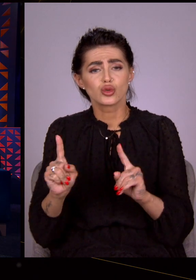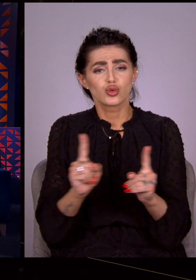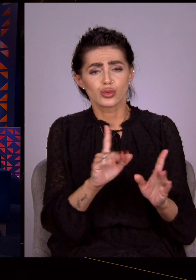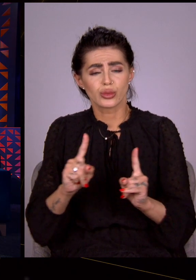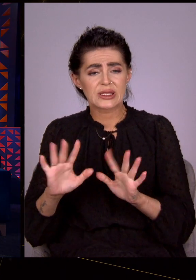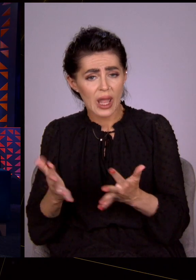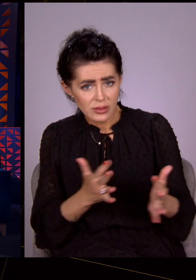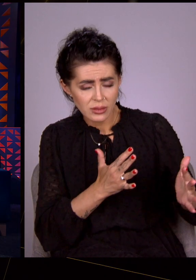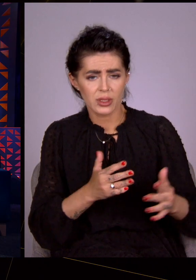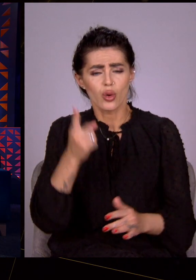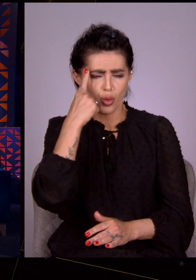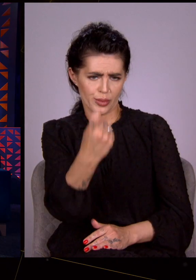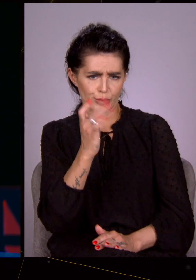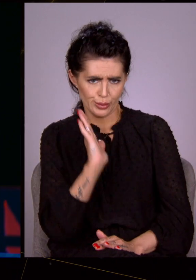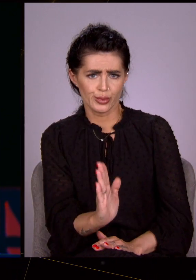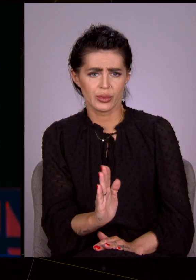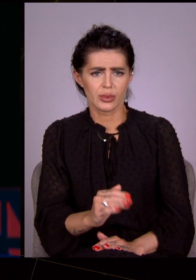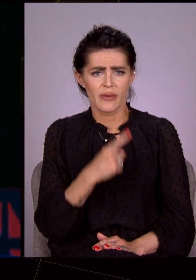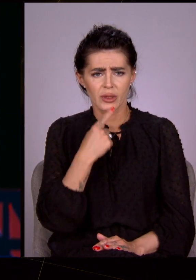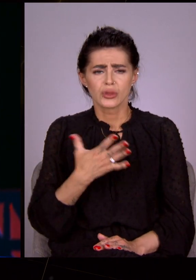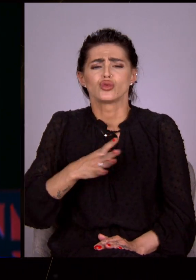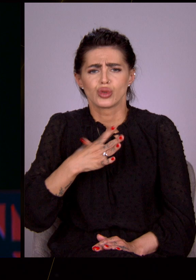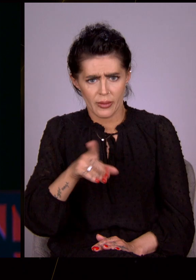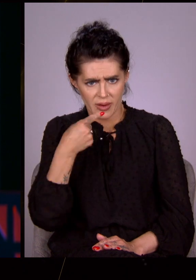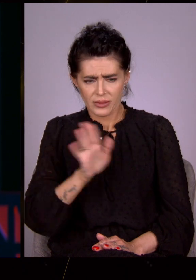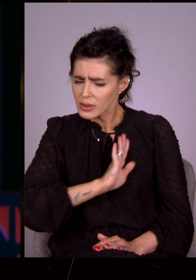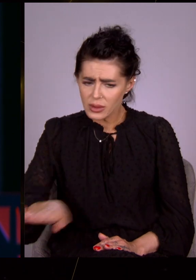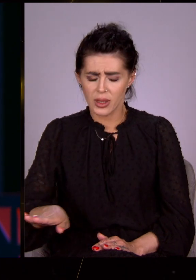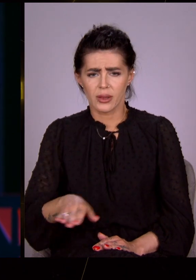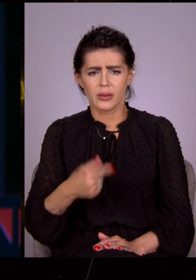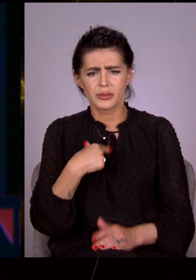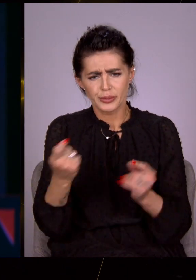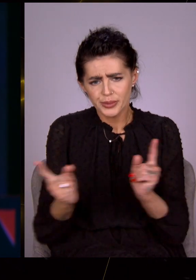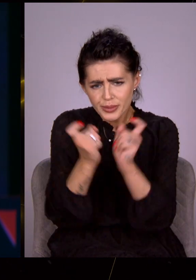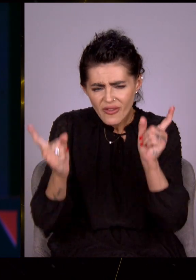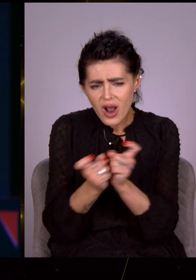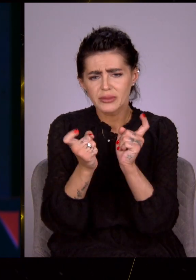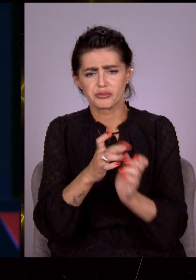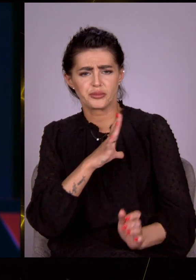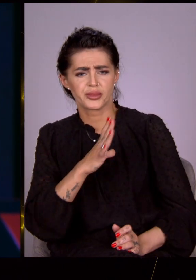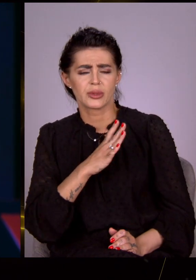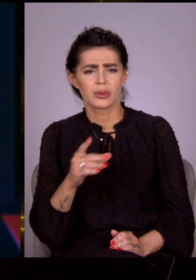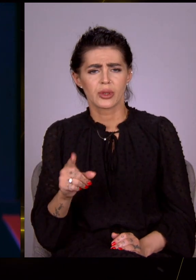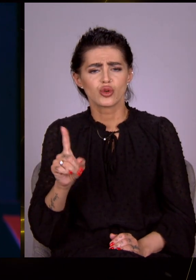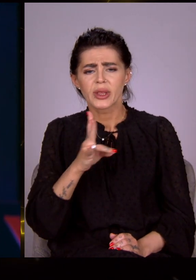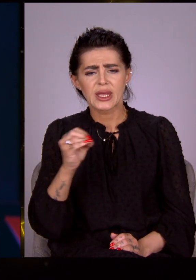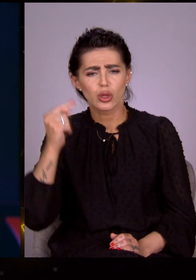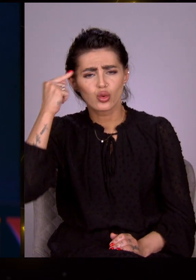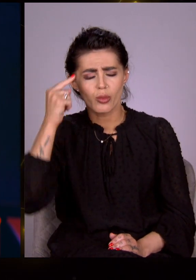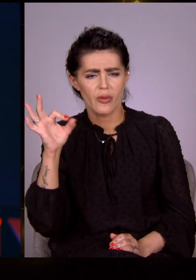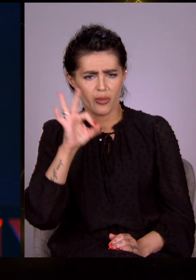тебе повідомлять. Я кажу, ти ж дурак. Да, я його з ним сварилась на рахунок цього, щоб він навіть не думав про